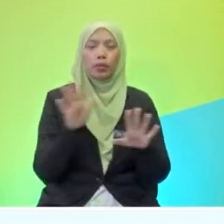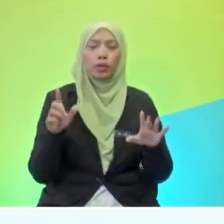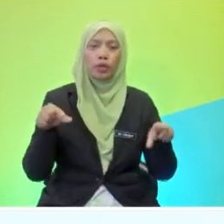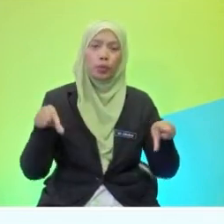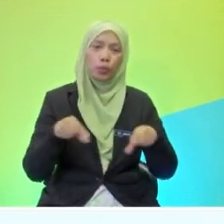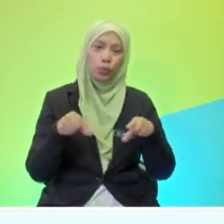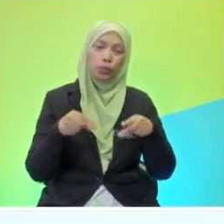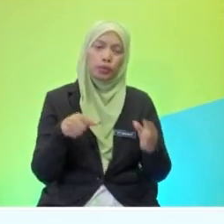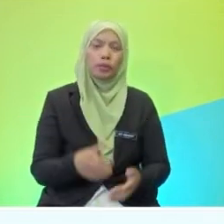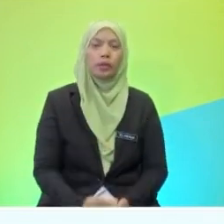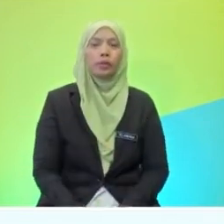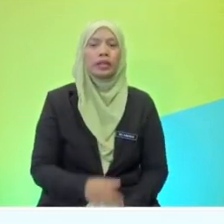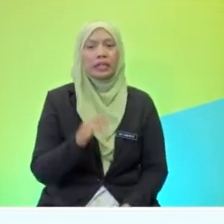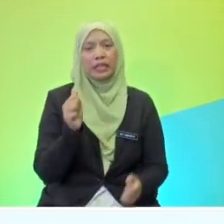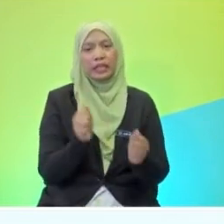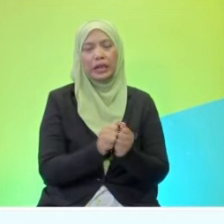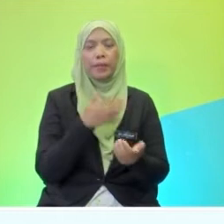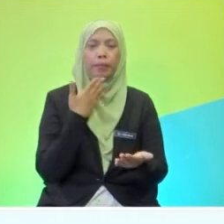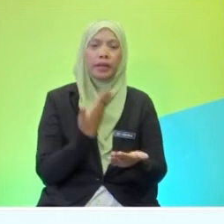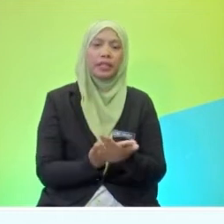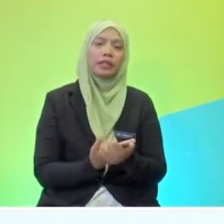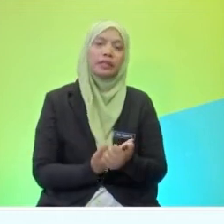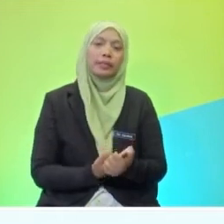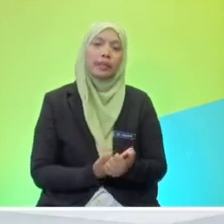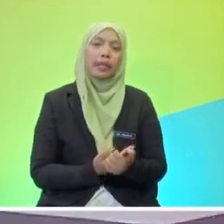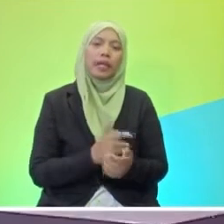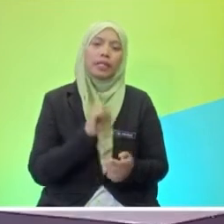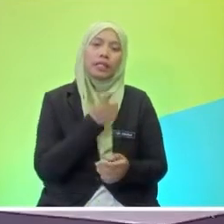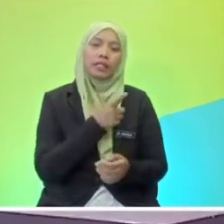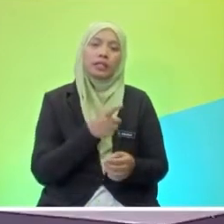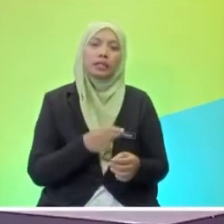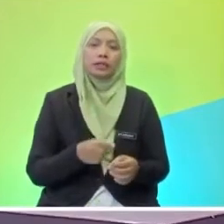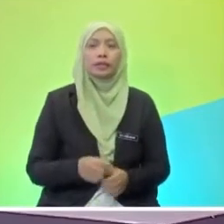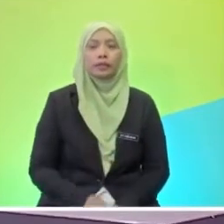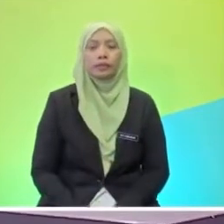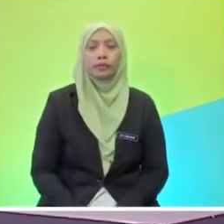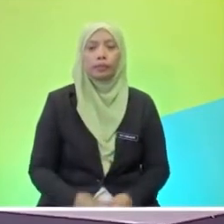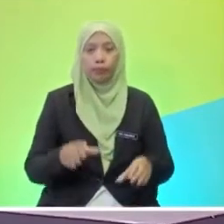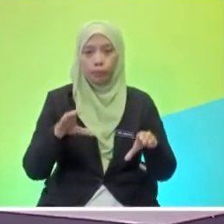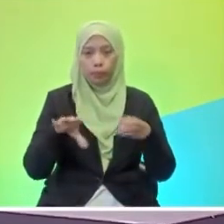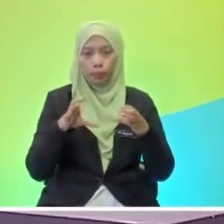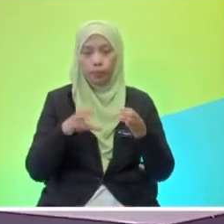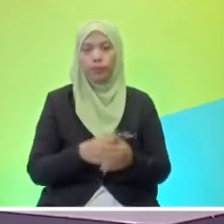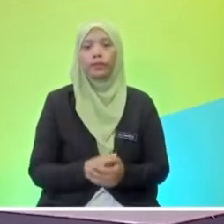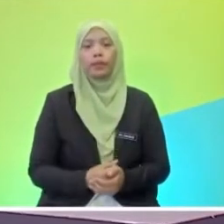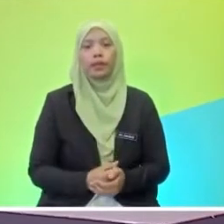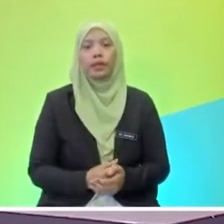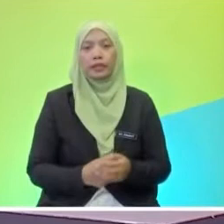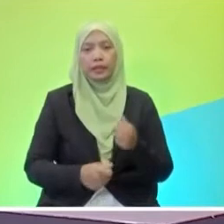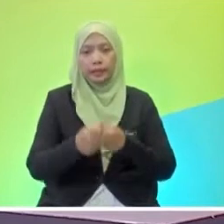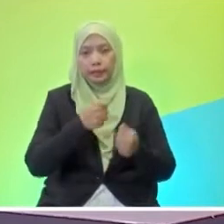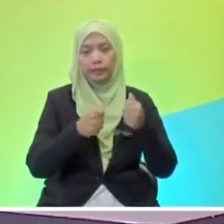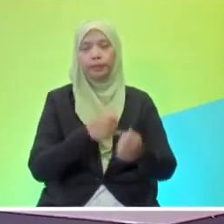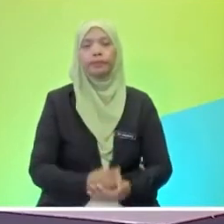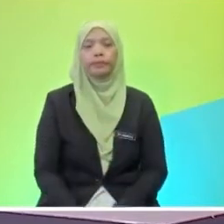setiap eliman berikut itu kaitkan dengan eliman alam kita social ekonomi Oke dan dia